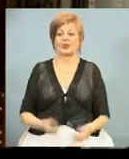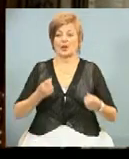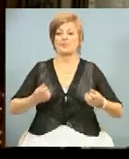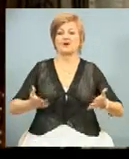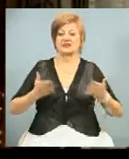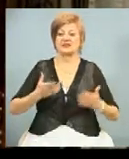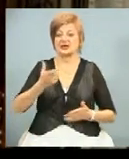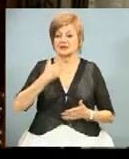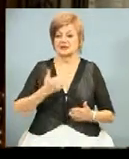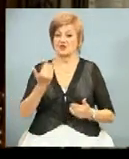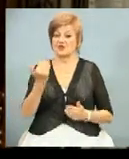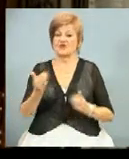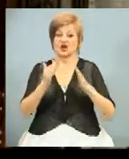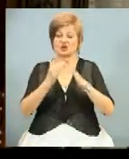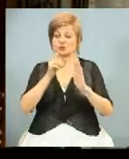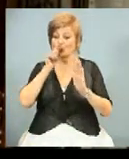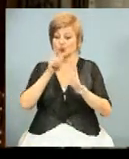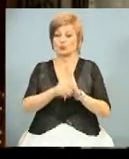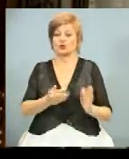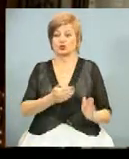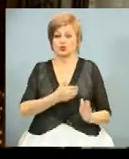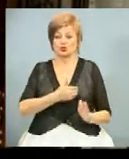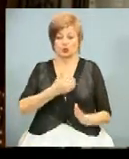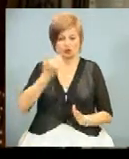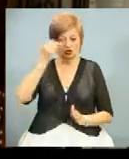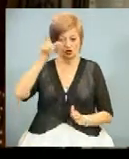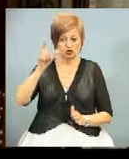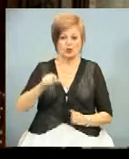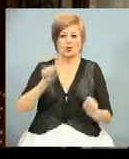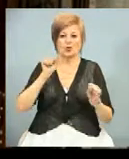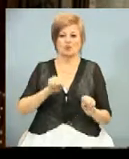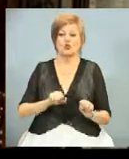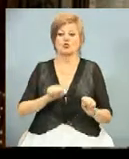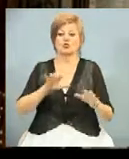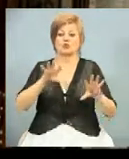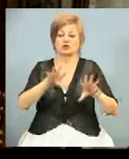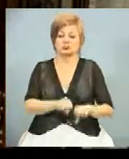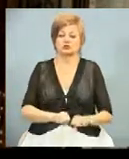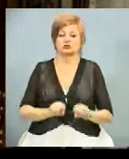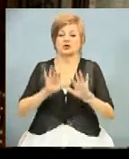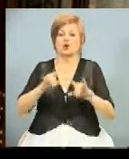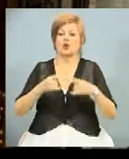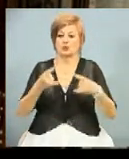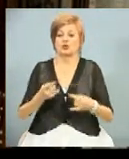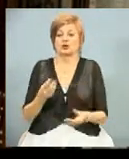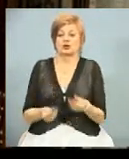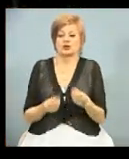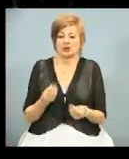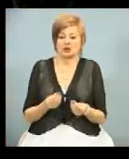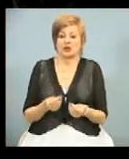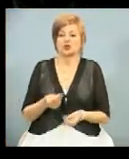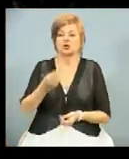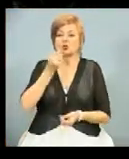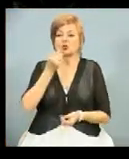Уявіть собі, що до вашого будинку хочуть пробратися незвані особи. Вони зможуть зайняти ваш комп'ютер, гратися вашими іграшками та їсти